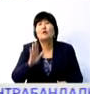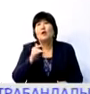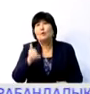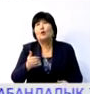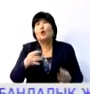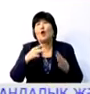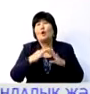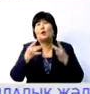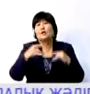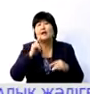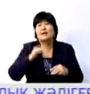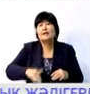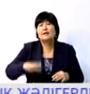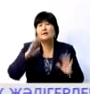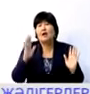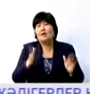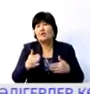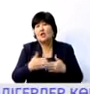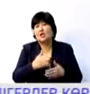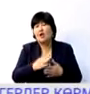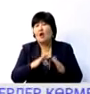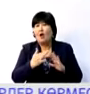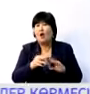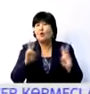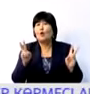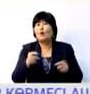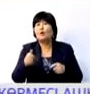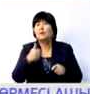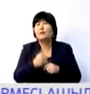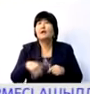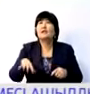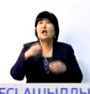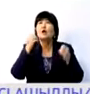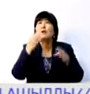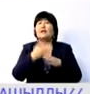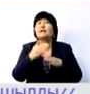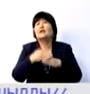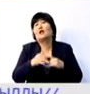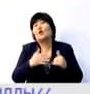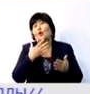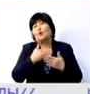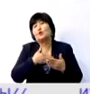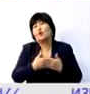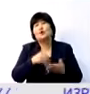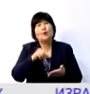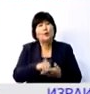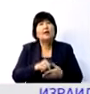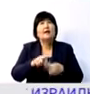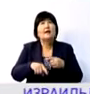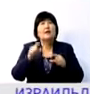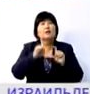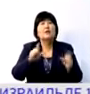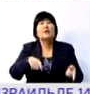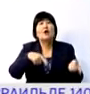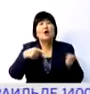бауында дүниеге келген ол жастайынан ән жырға жақын болды. Ауылдық клубты басқарып, өңірдің мәдениет саласының дамуына өлшеусіз үлес қосты. Кейін мектепке